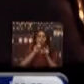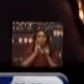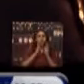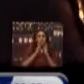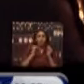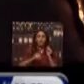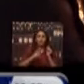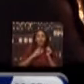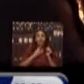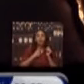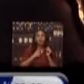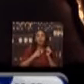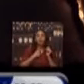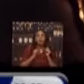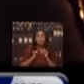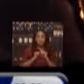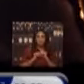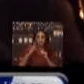وطني كبير،